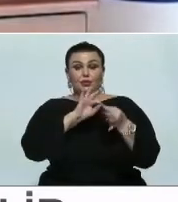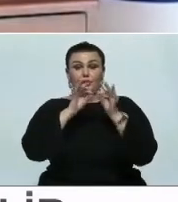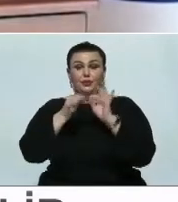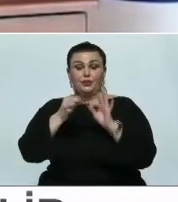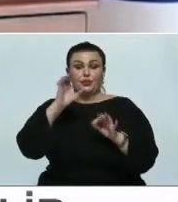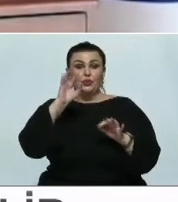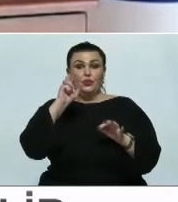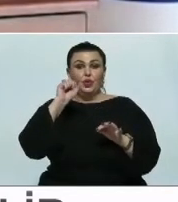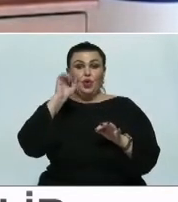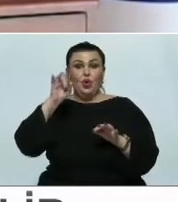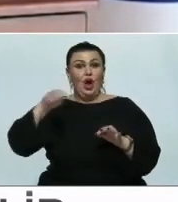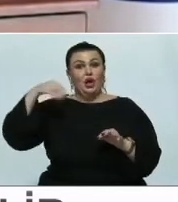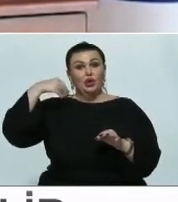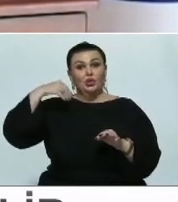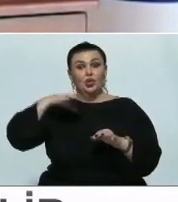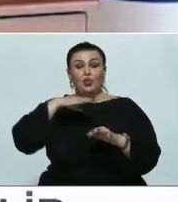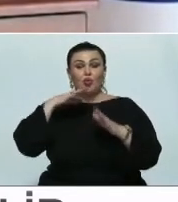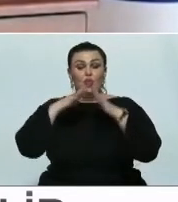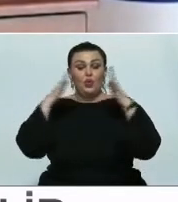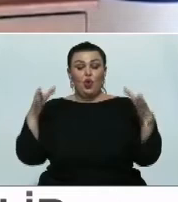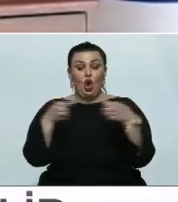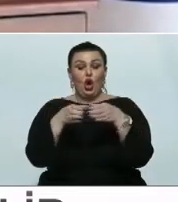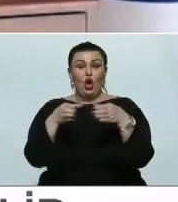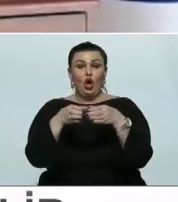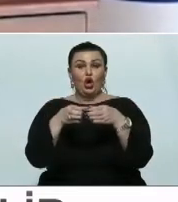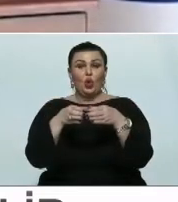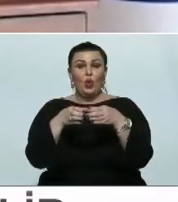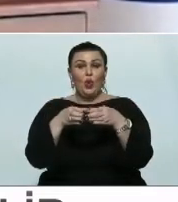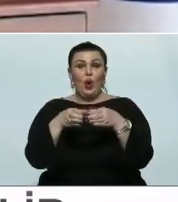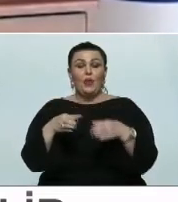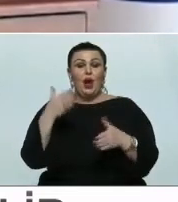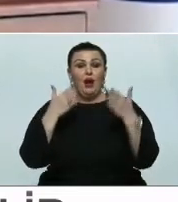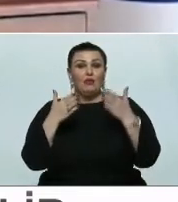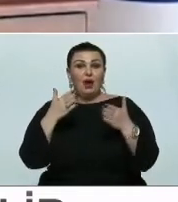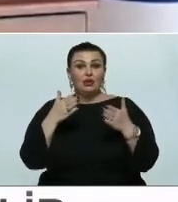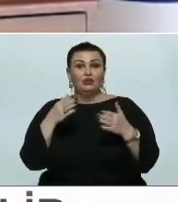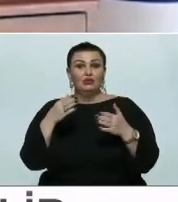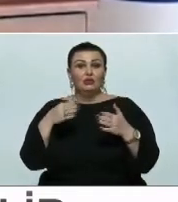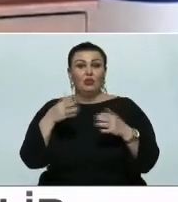SOKAR Türkiye'de çok büyük bir grup. Bence ikili ilişkiler